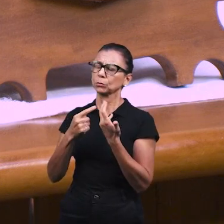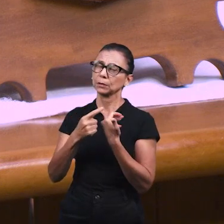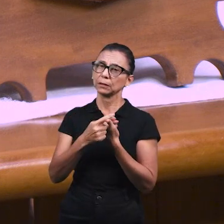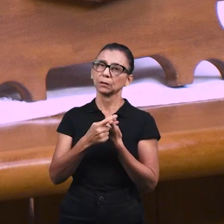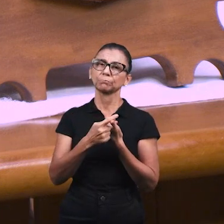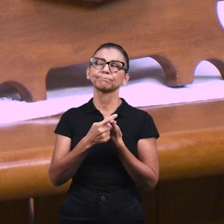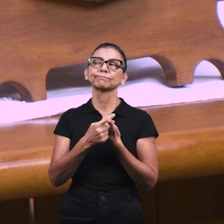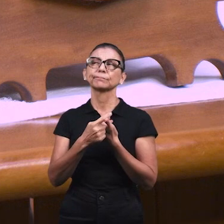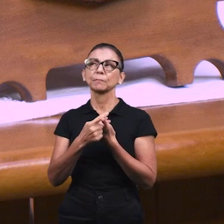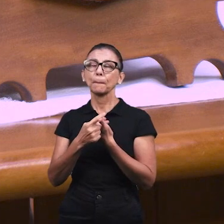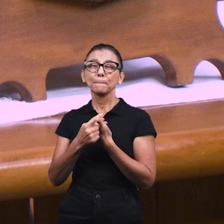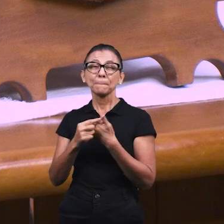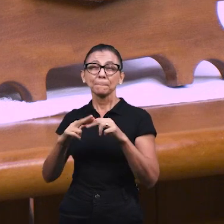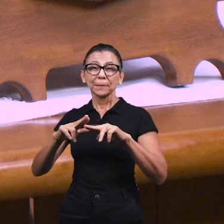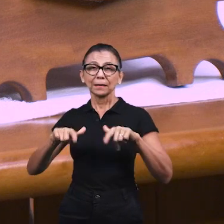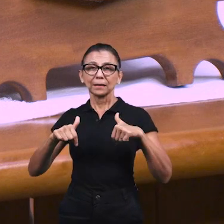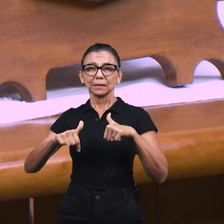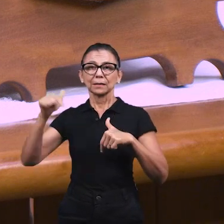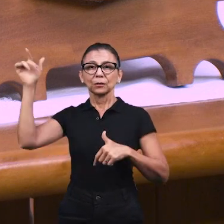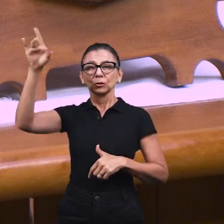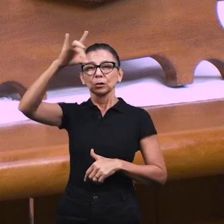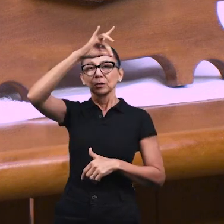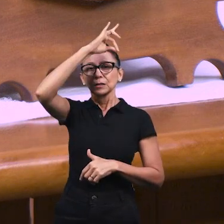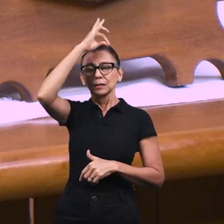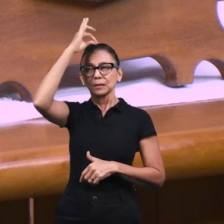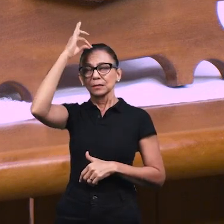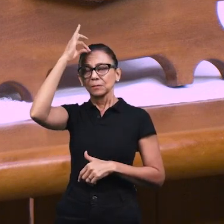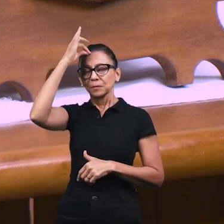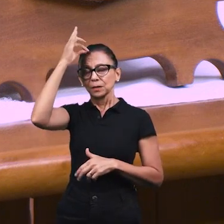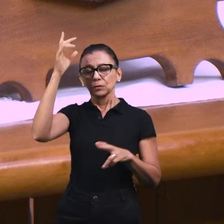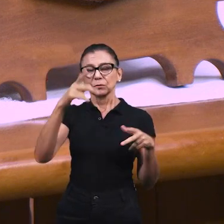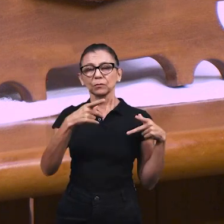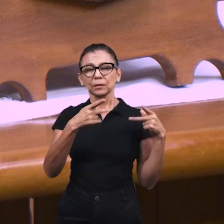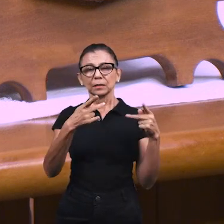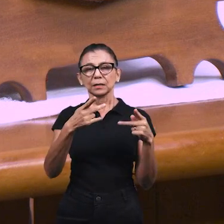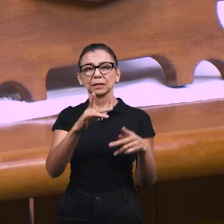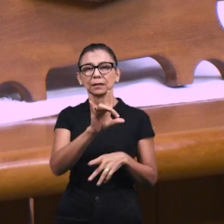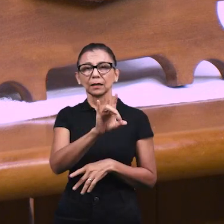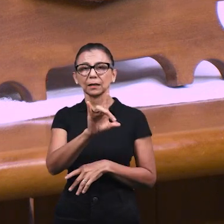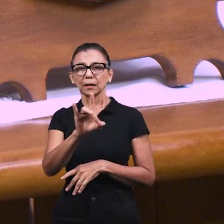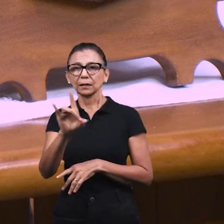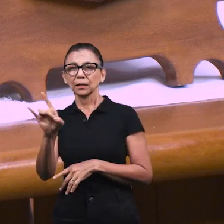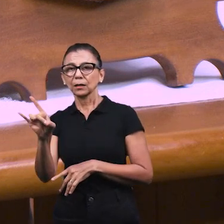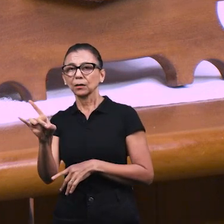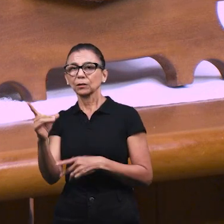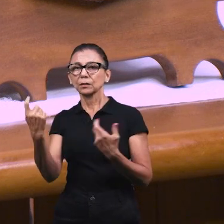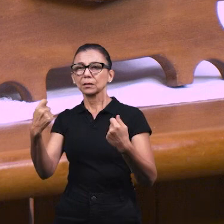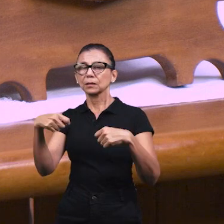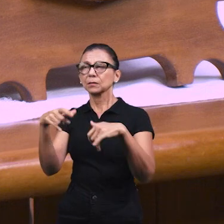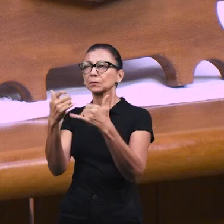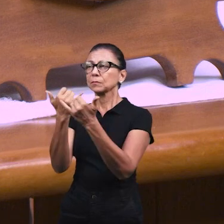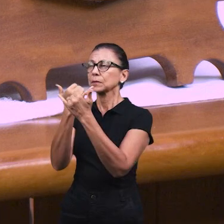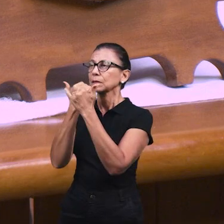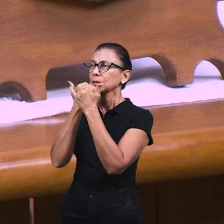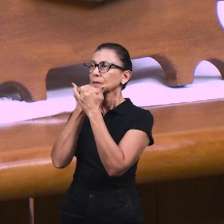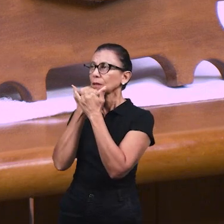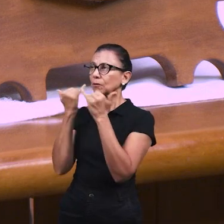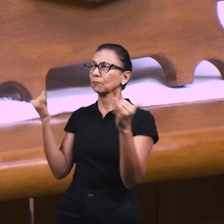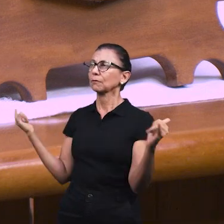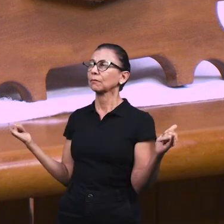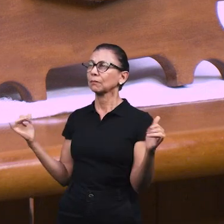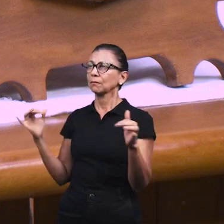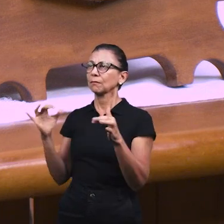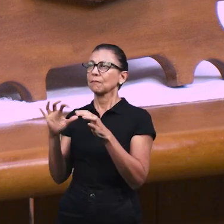péchés et que l'opération de ton Saint-Esprit dans chacun de nous, Seigneur, qu'il y ait la communion, qu'il y ait ce pardon